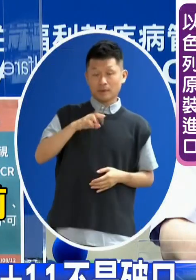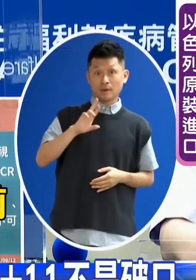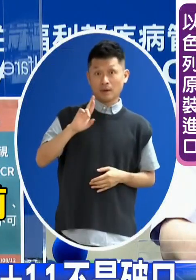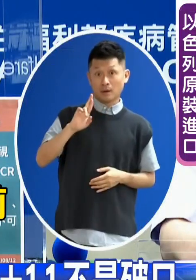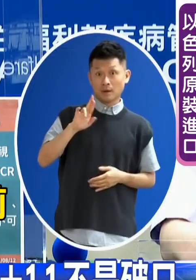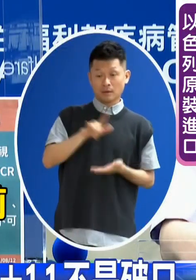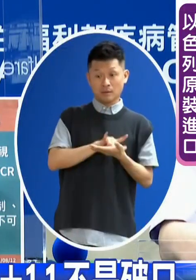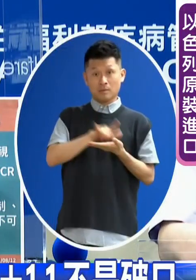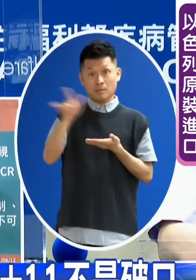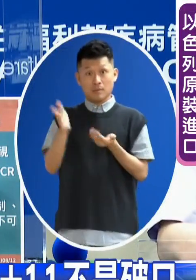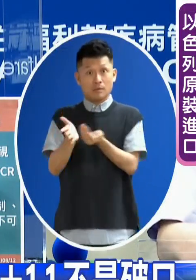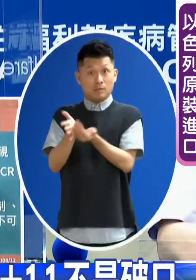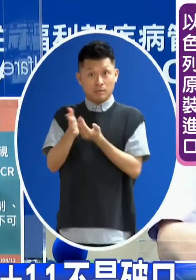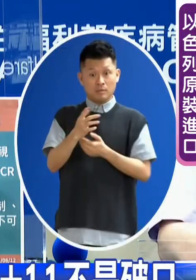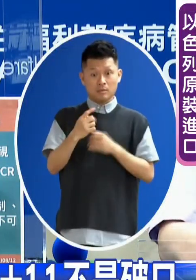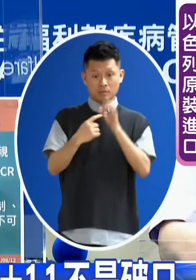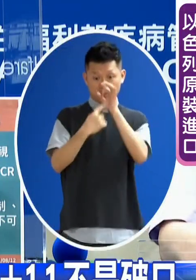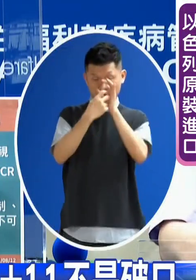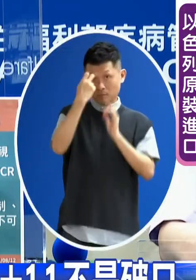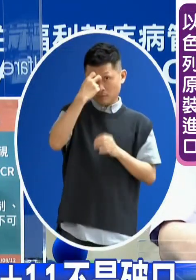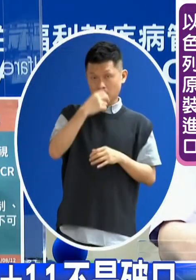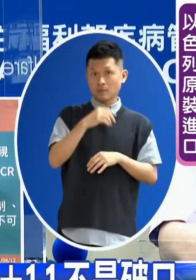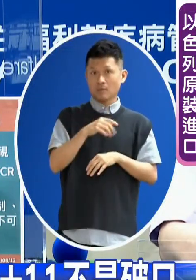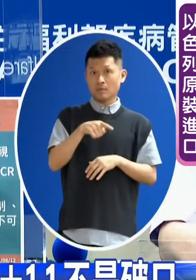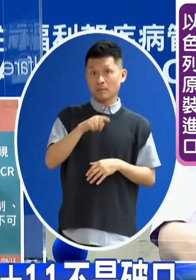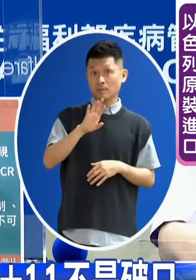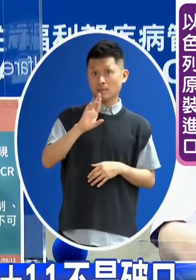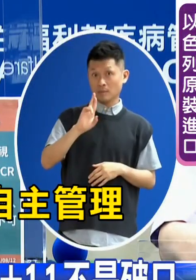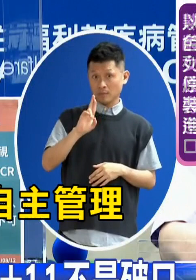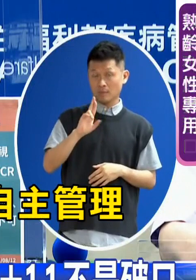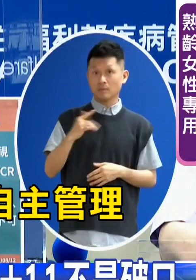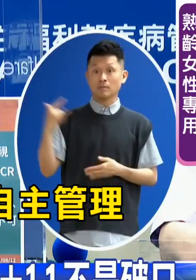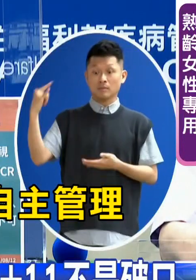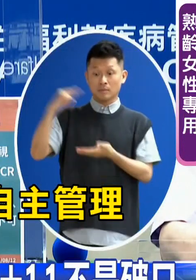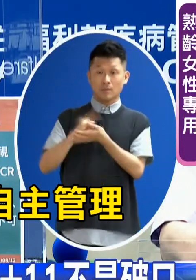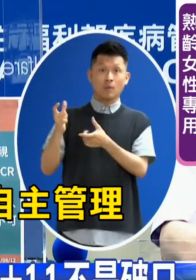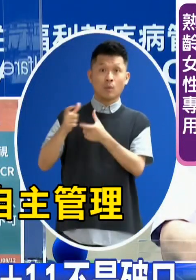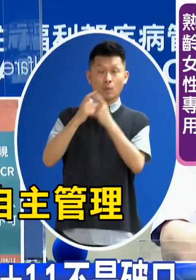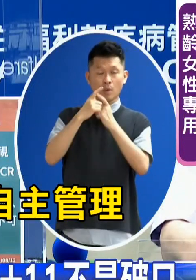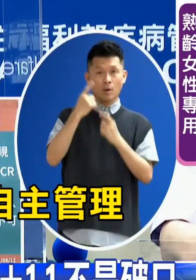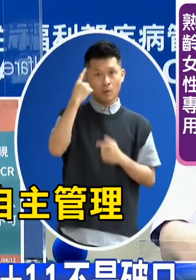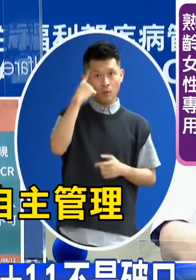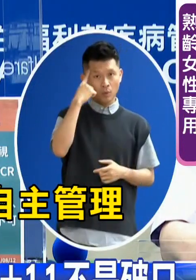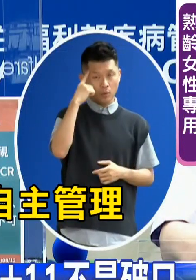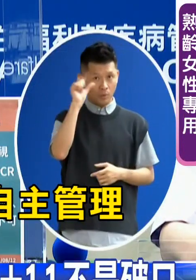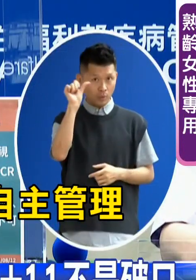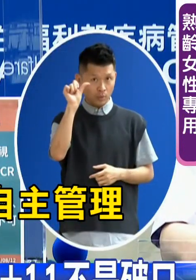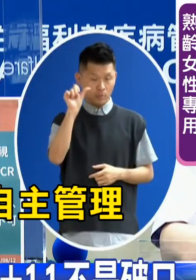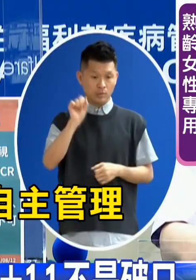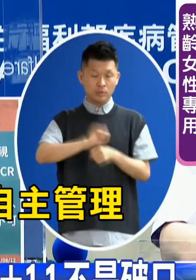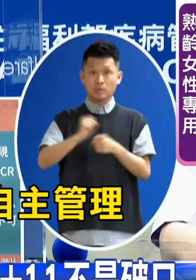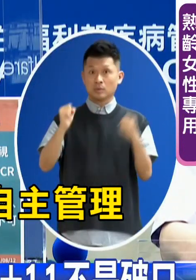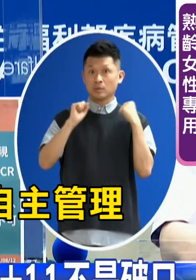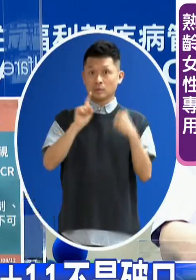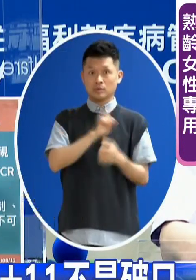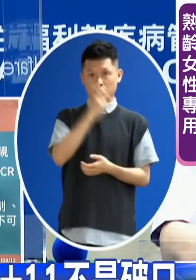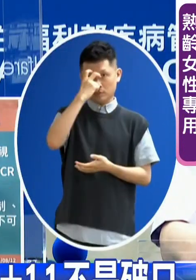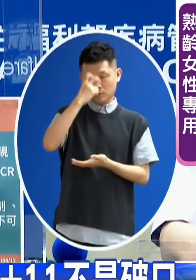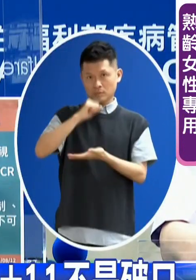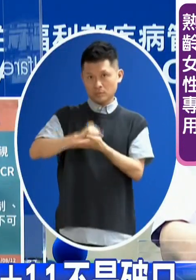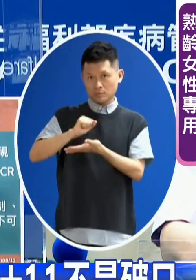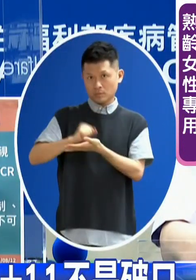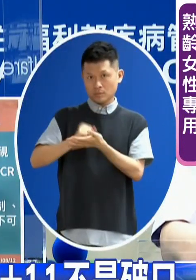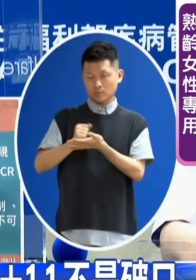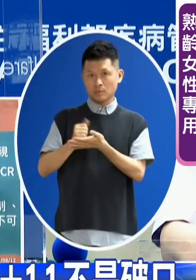发前，那回来之后就利于观察，所以5天的加强的一个加强版的自主管理，那再加